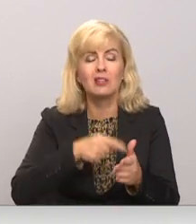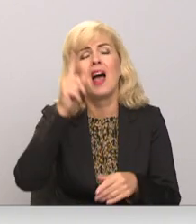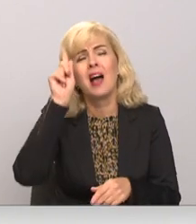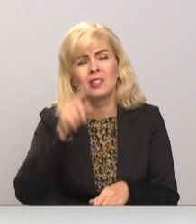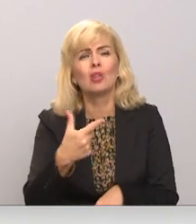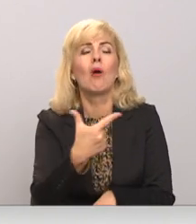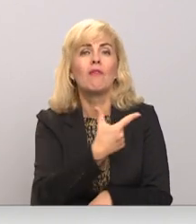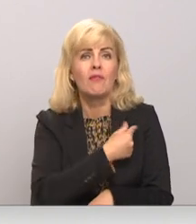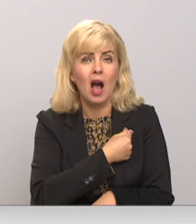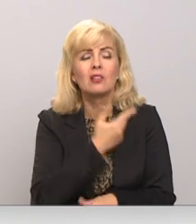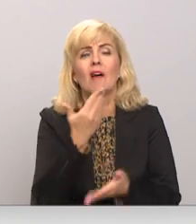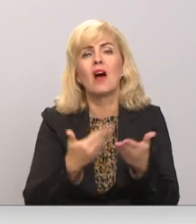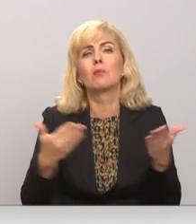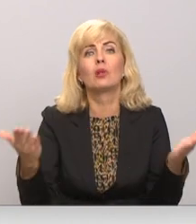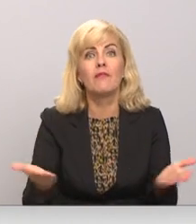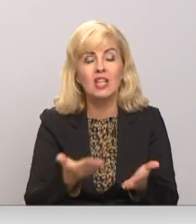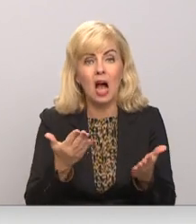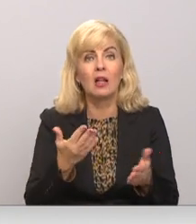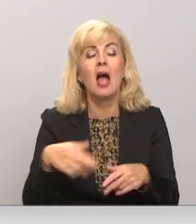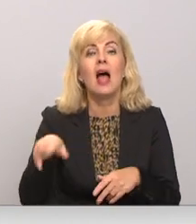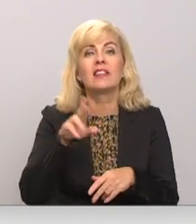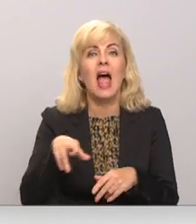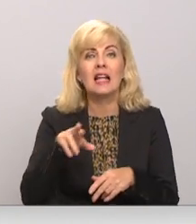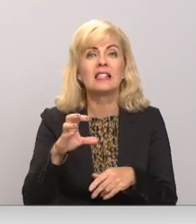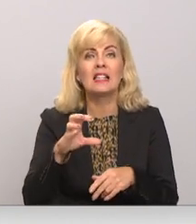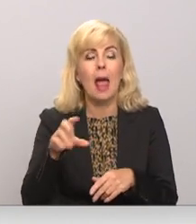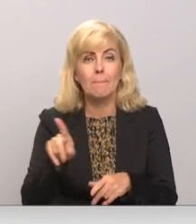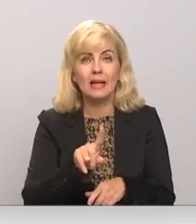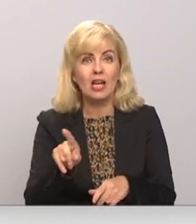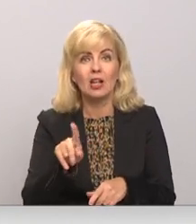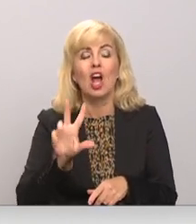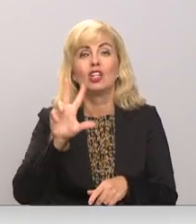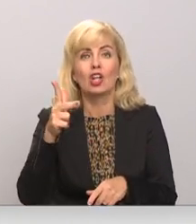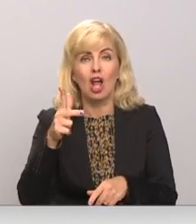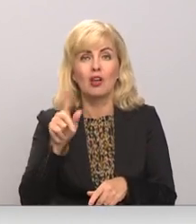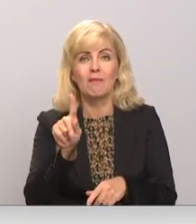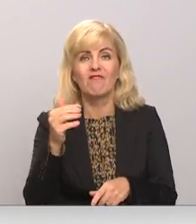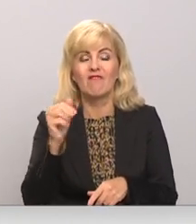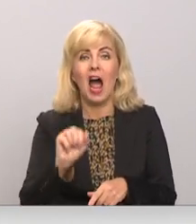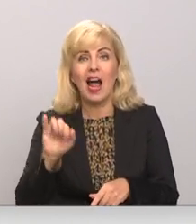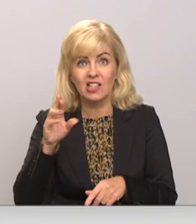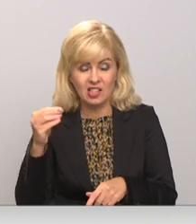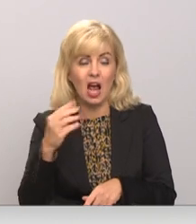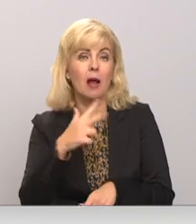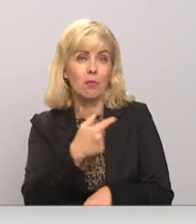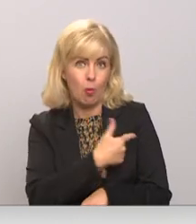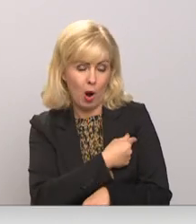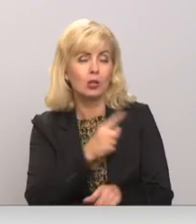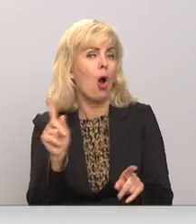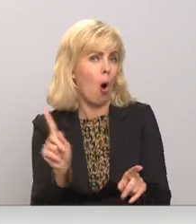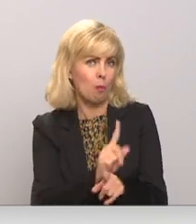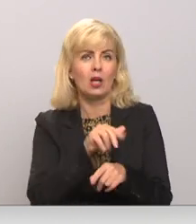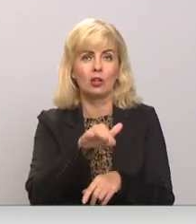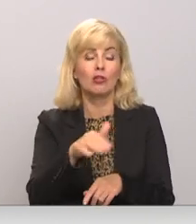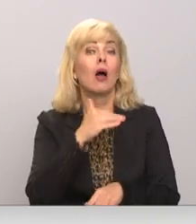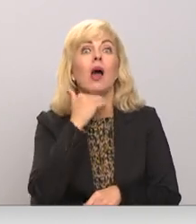vakcinējusies, varbūt tas būs vieglāk, un decembrī ir tas, ka ir tā trešā Pfizer pota, es viņu noteikti arī iešu uz viņu. Es